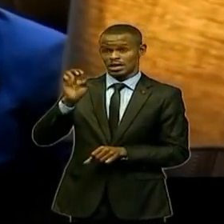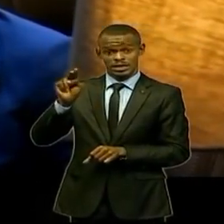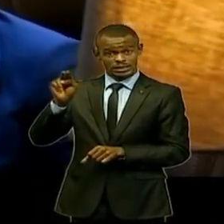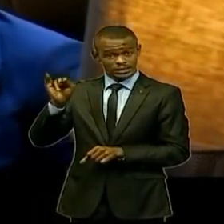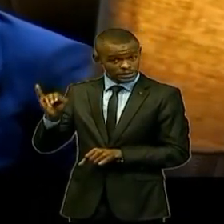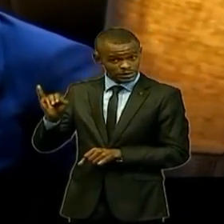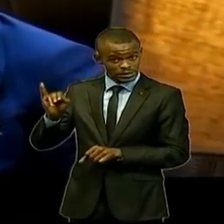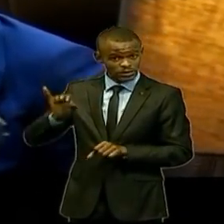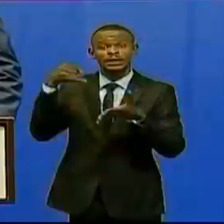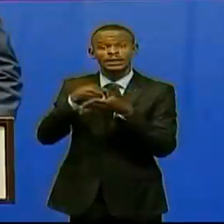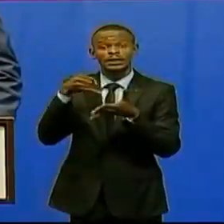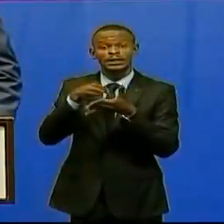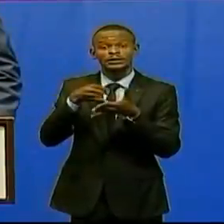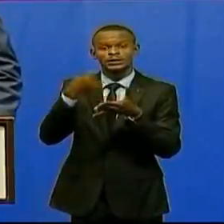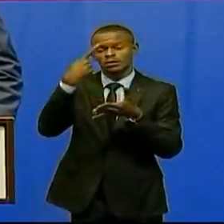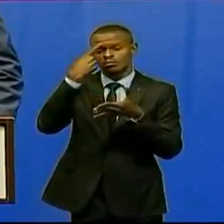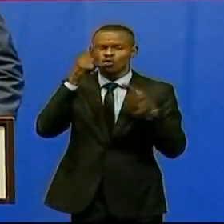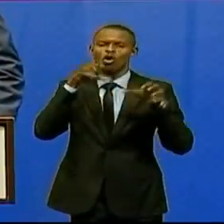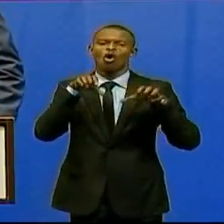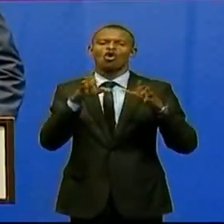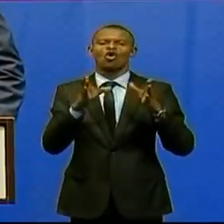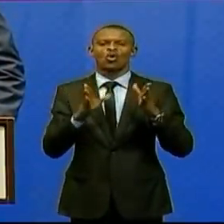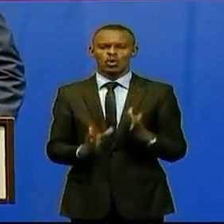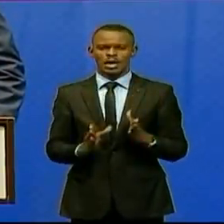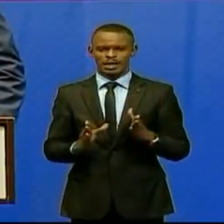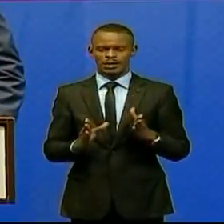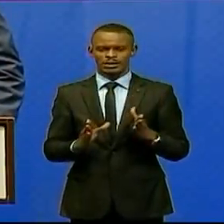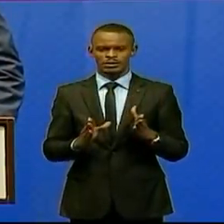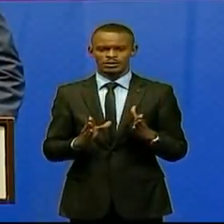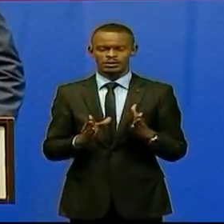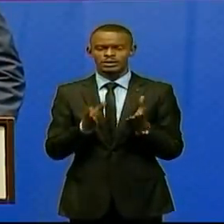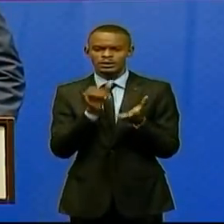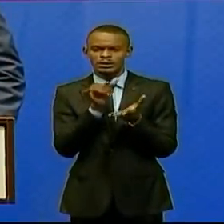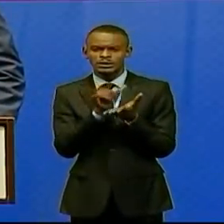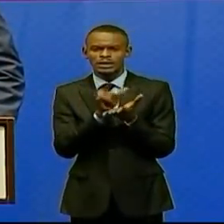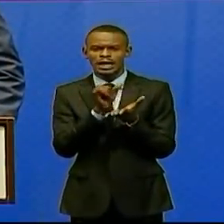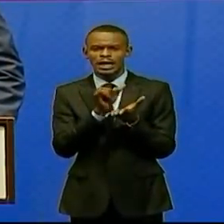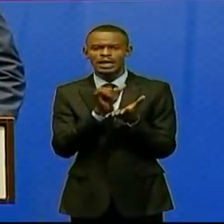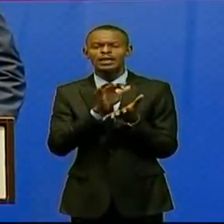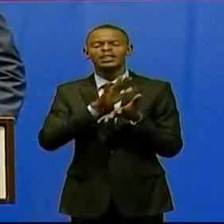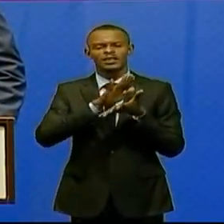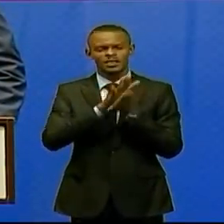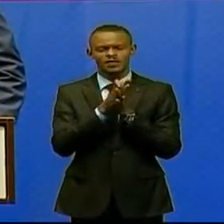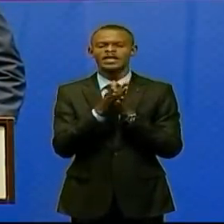République démocratique du Congo. Il institue un document administratif